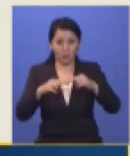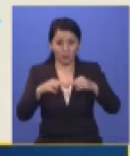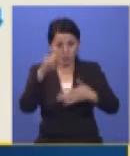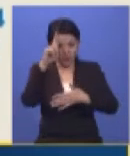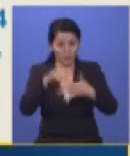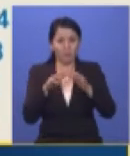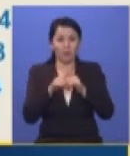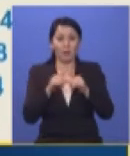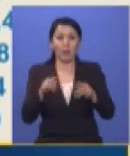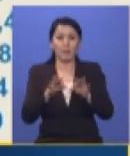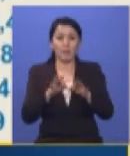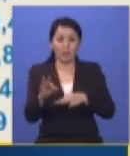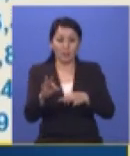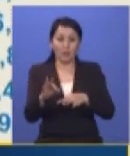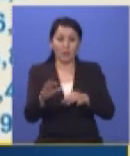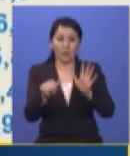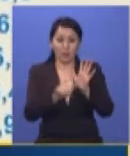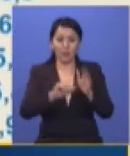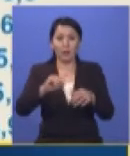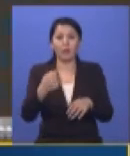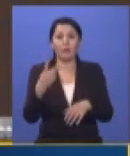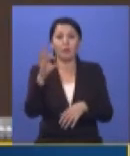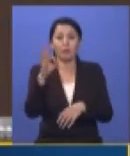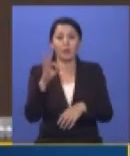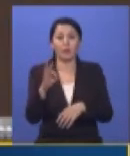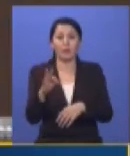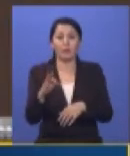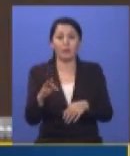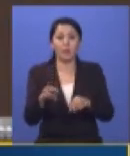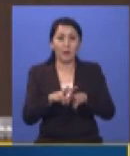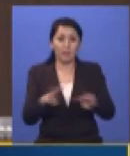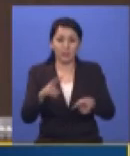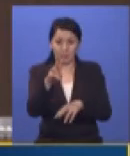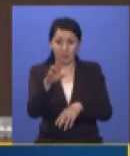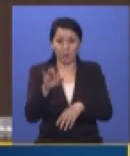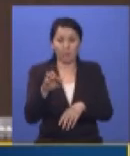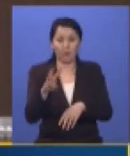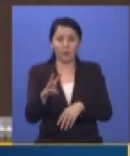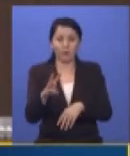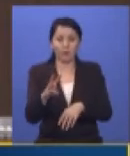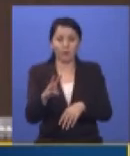дамып келеді. Саладағы өсім 6,2 пайыз. Министрліктер мен әкімдіктерге